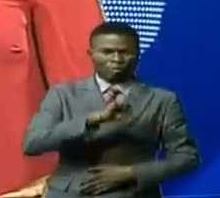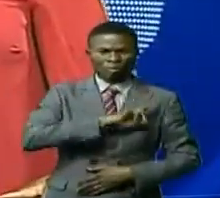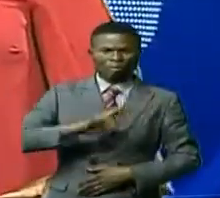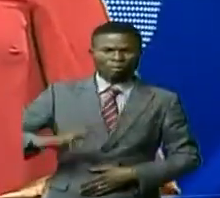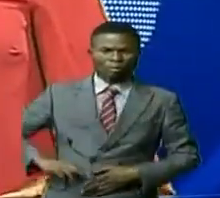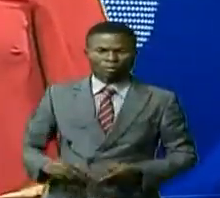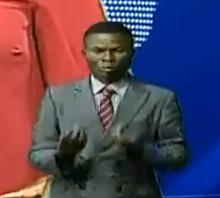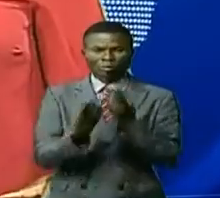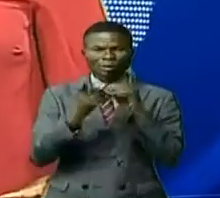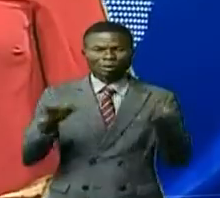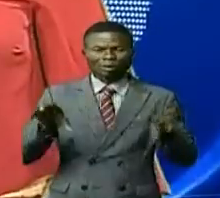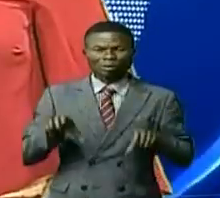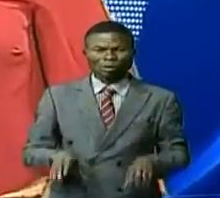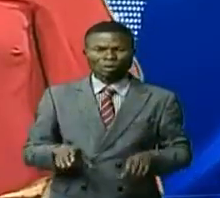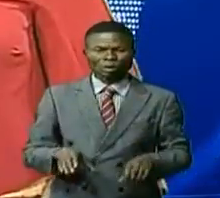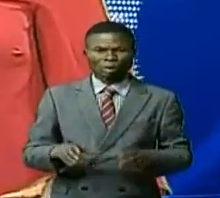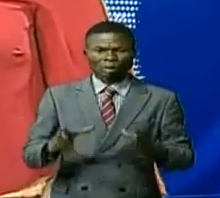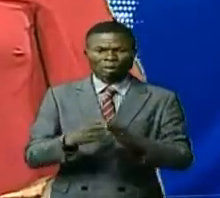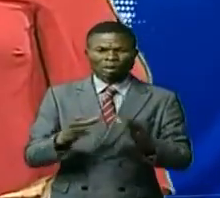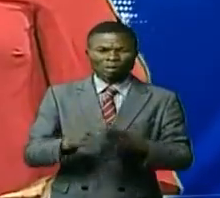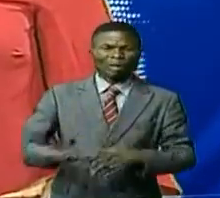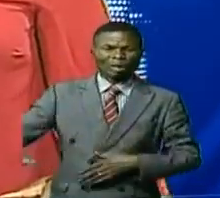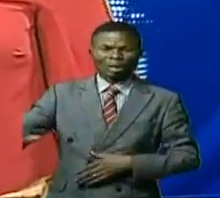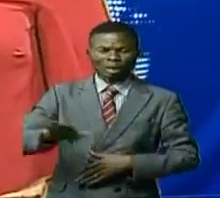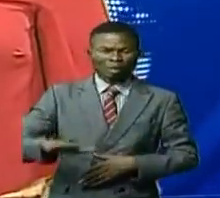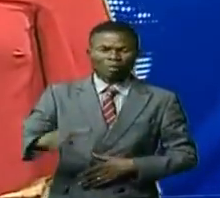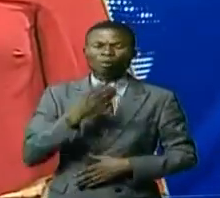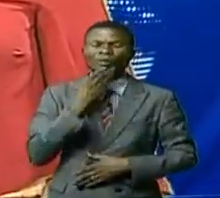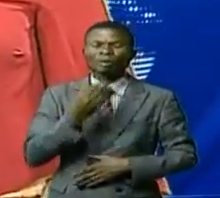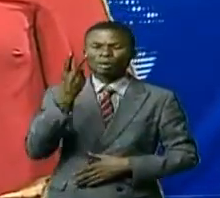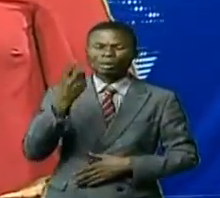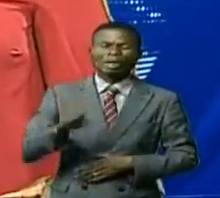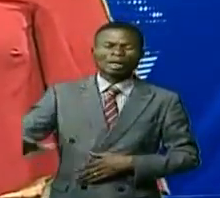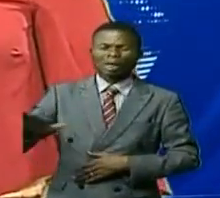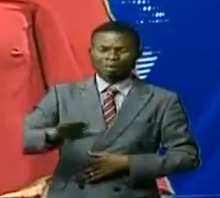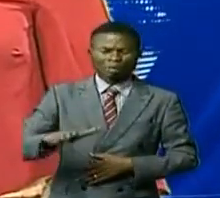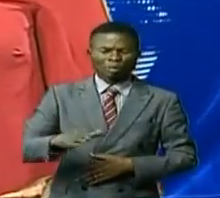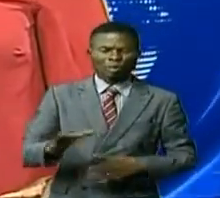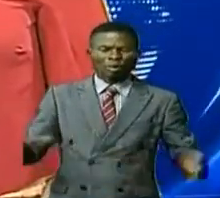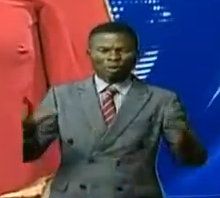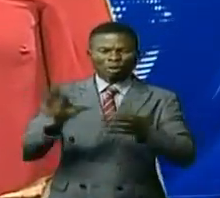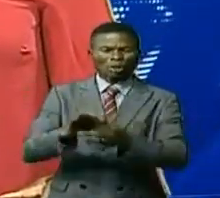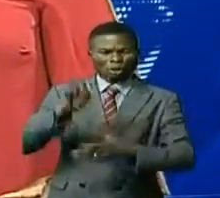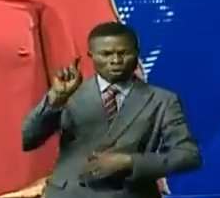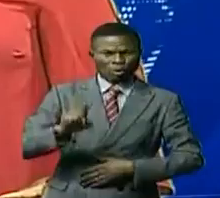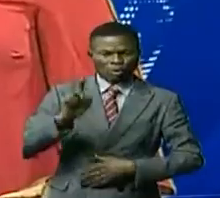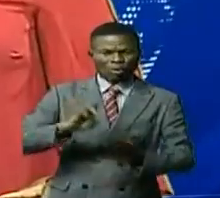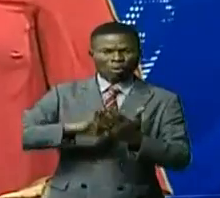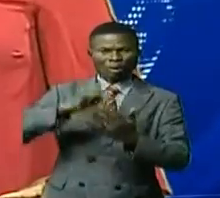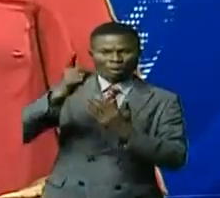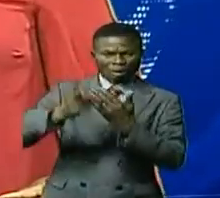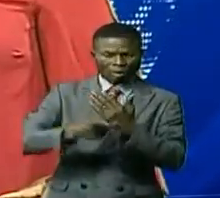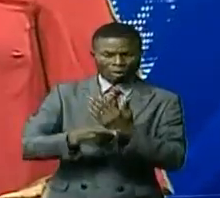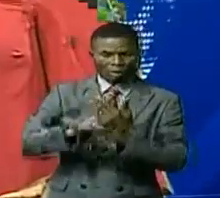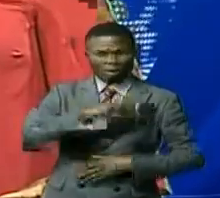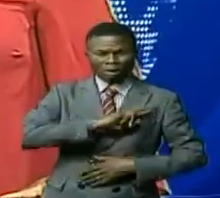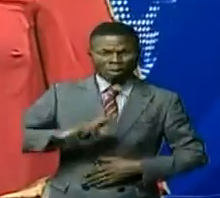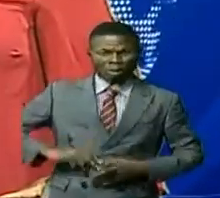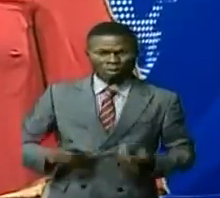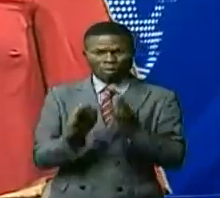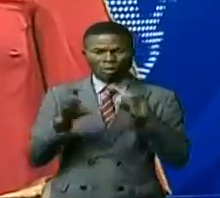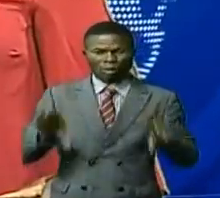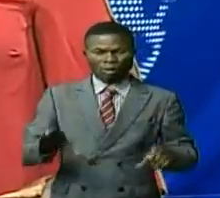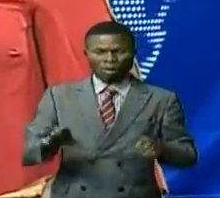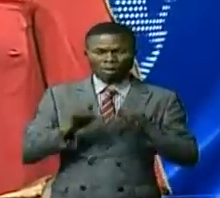République démocratique du Congo et l'État hébreu, deux nations bénies qui doivent marcher ensemble. Le programme République démocratique du Congo